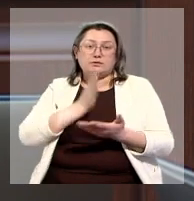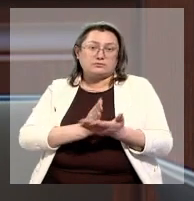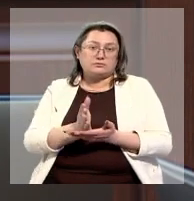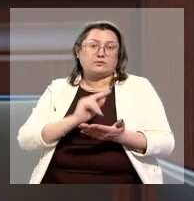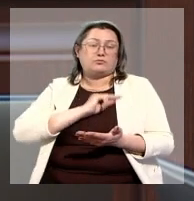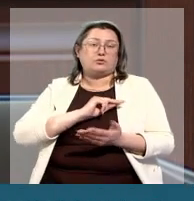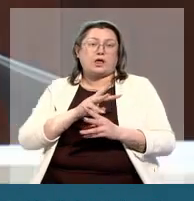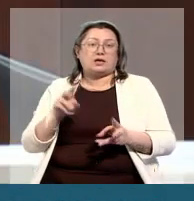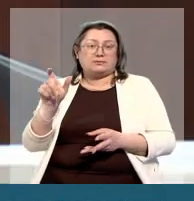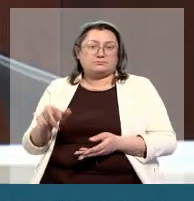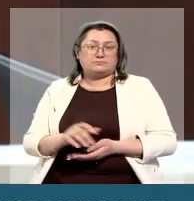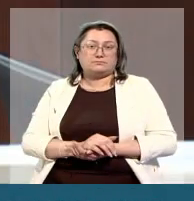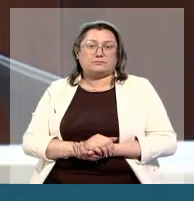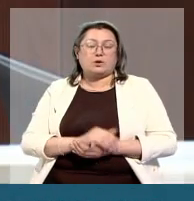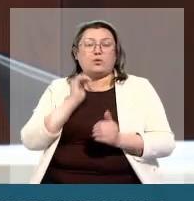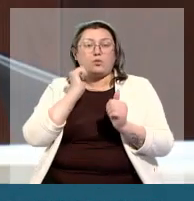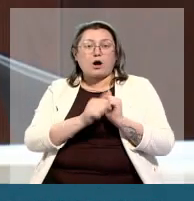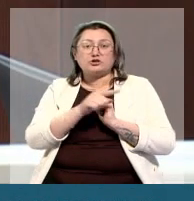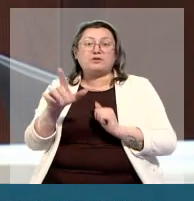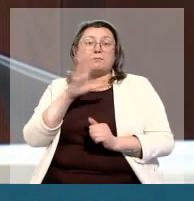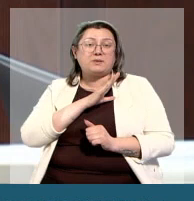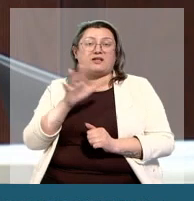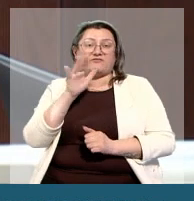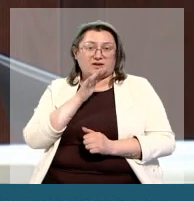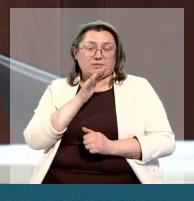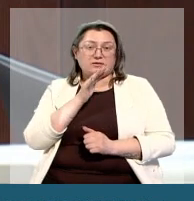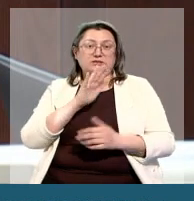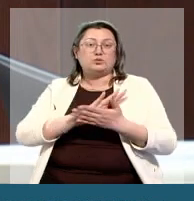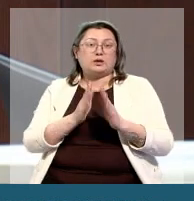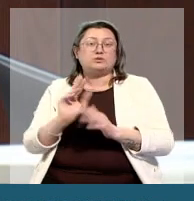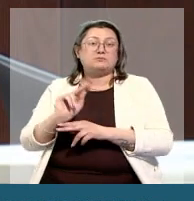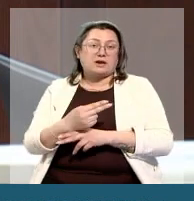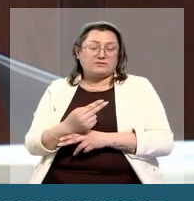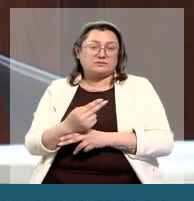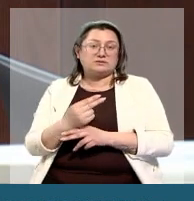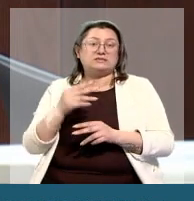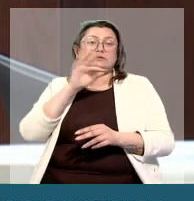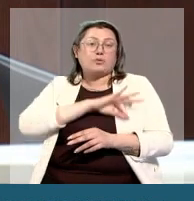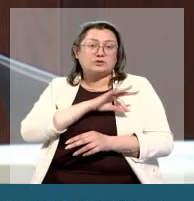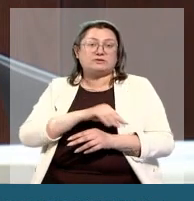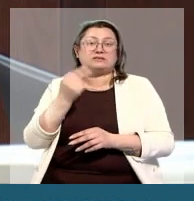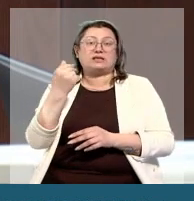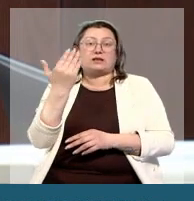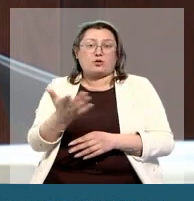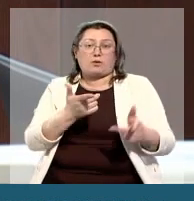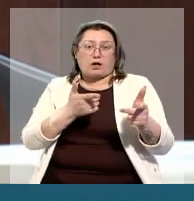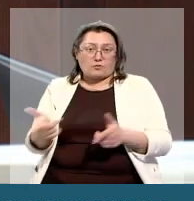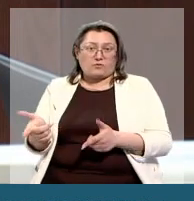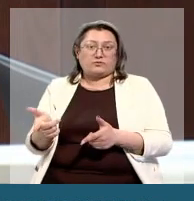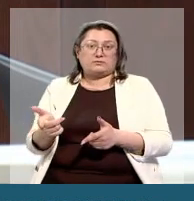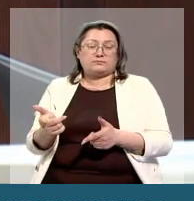работает должность акима, у каждого было время ситуацию исправлять, внедрять, деньги даем, готовые